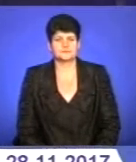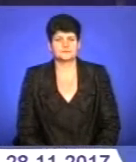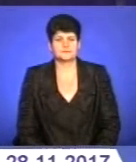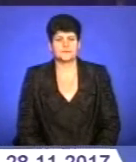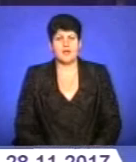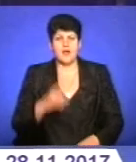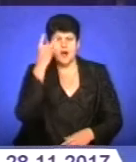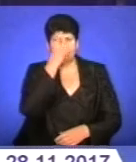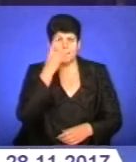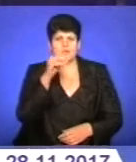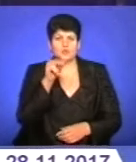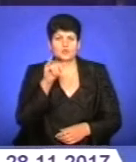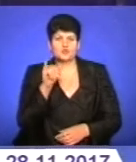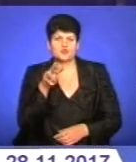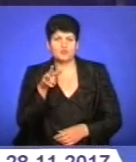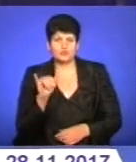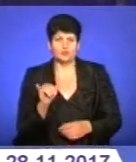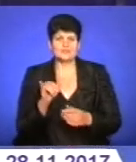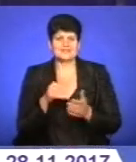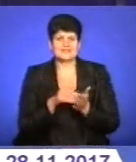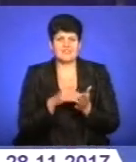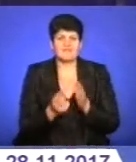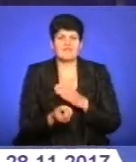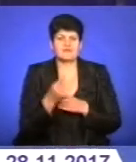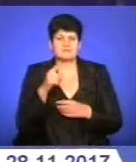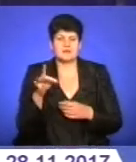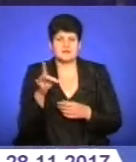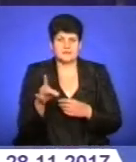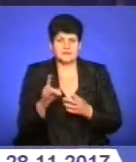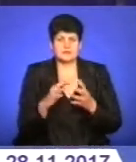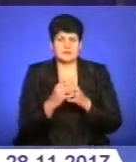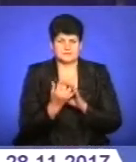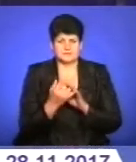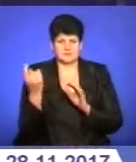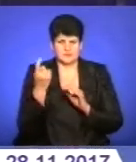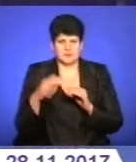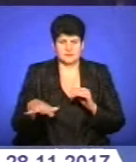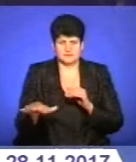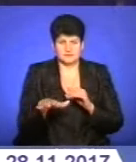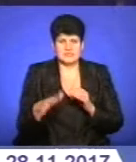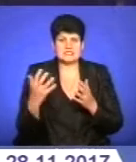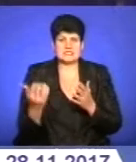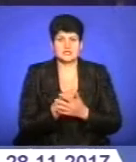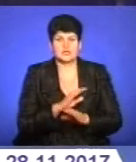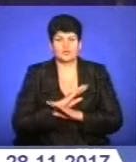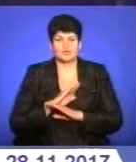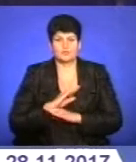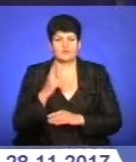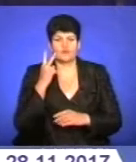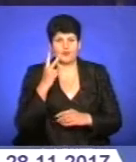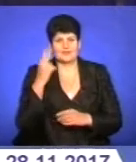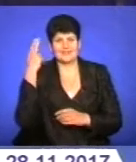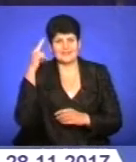Африканську чуму свиней виявили на Збаращині. На сільгоспугіддях одного з агропідприємств Збаразького району знайшли трупи двох диких